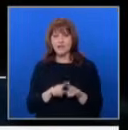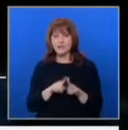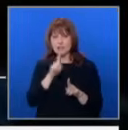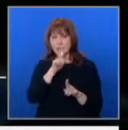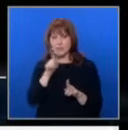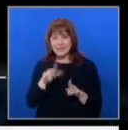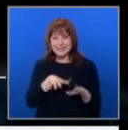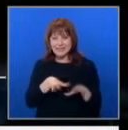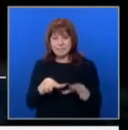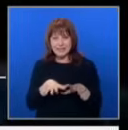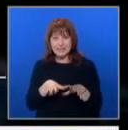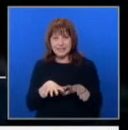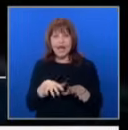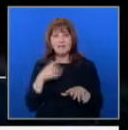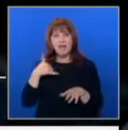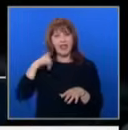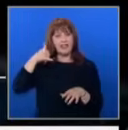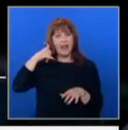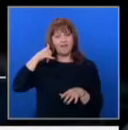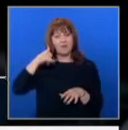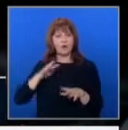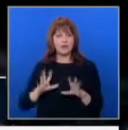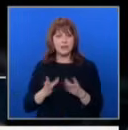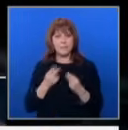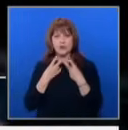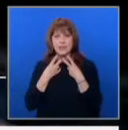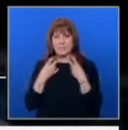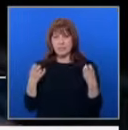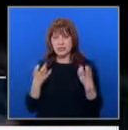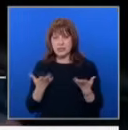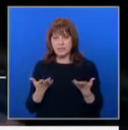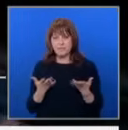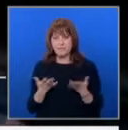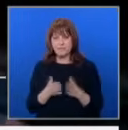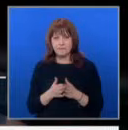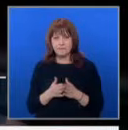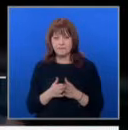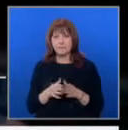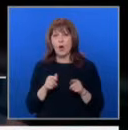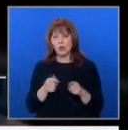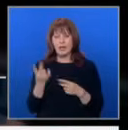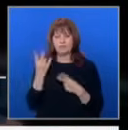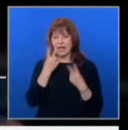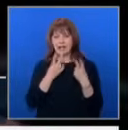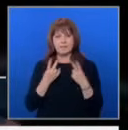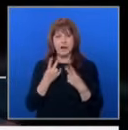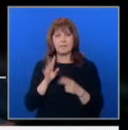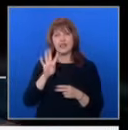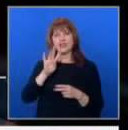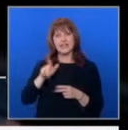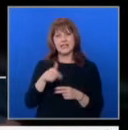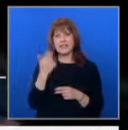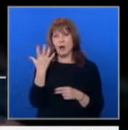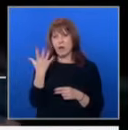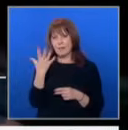който стана земетресението, и телефона почна да пищи. И оттам разбрахме, че